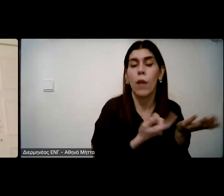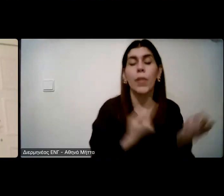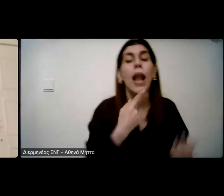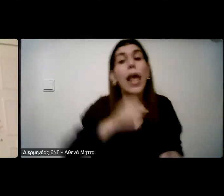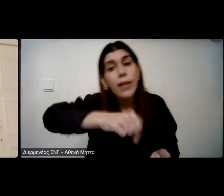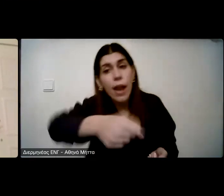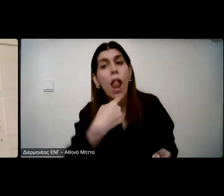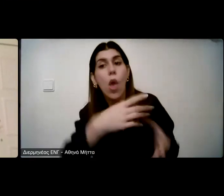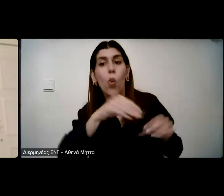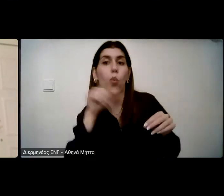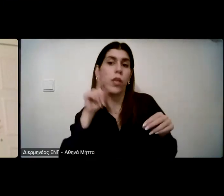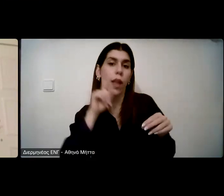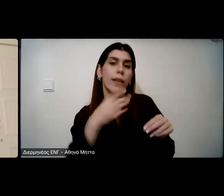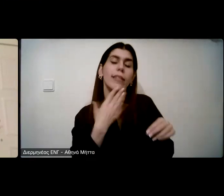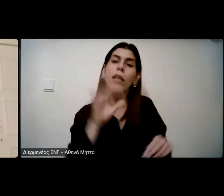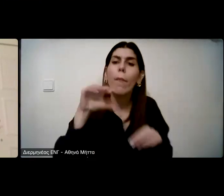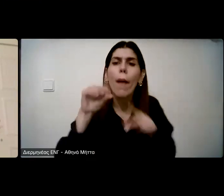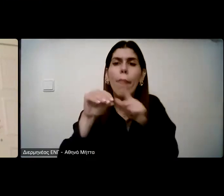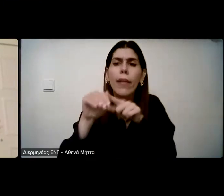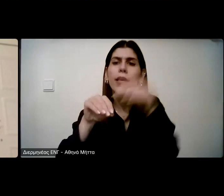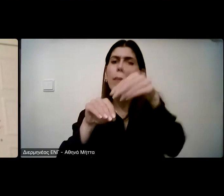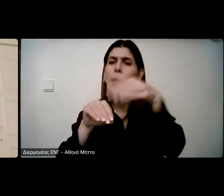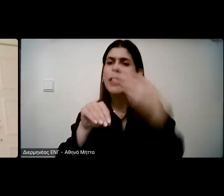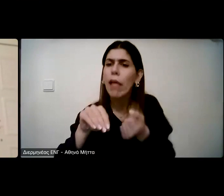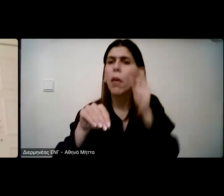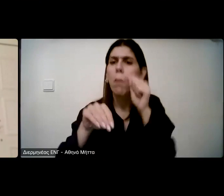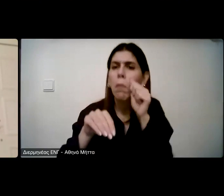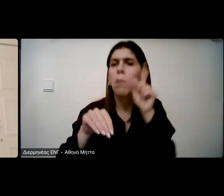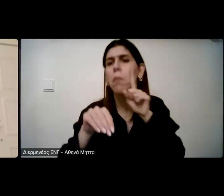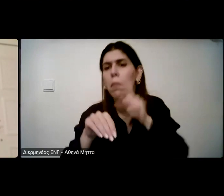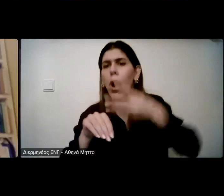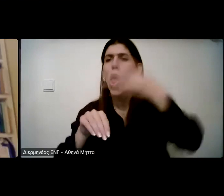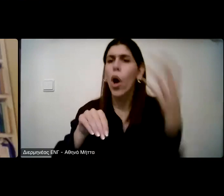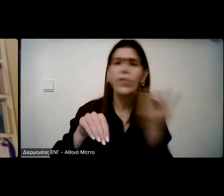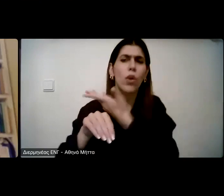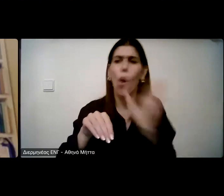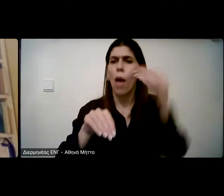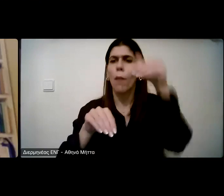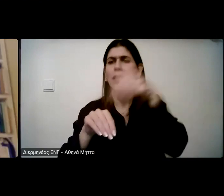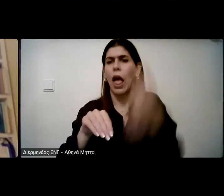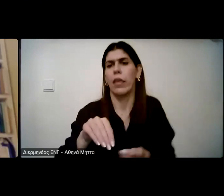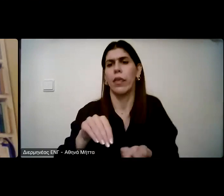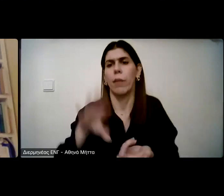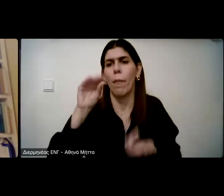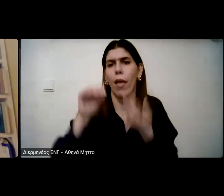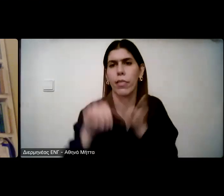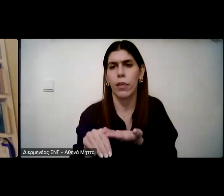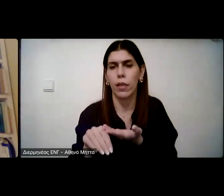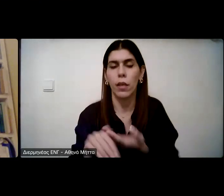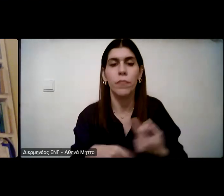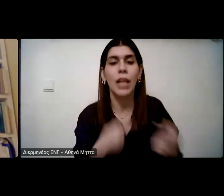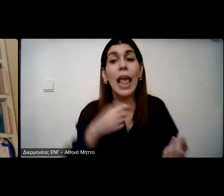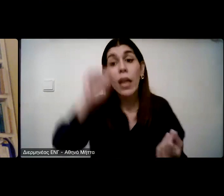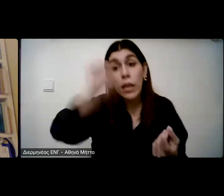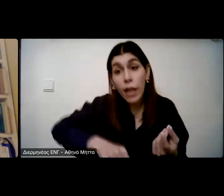στο παπάκι είναι και οι γυναίκες, είναι και οι άντρες, είναι και οι ΛΟΑΤΚΙ, είναι και οι πάντες. Ναι, ακριβώς, το παπάκι. Αλλά λέτε πρέπει να εξασφαλιστεί η